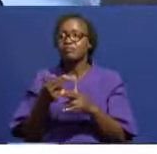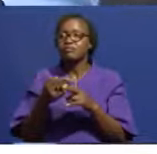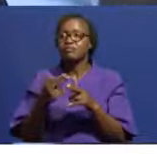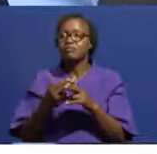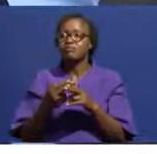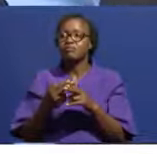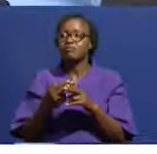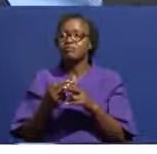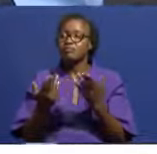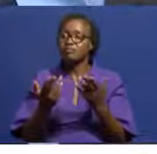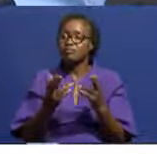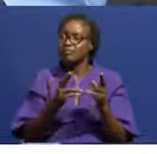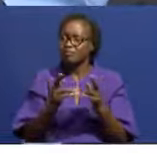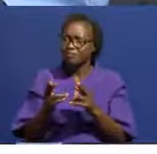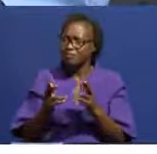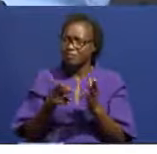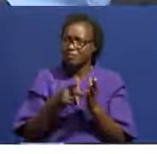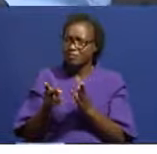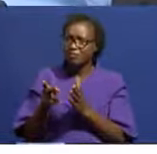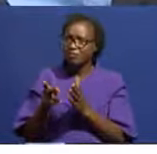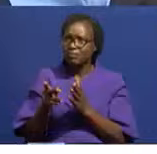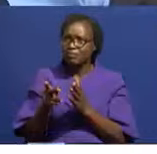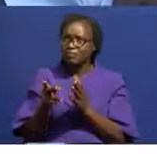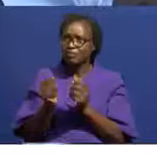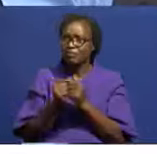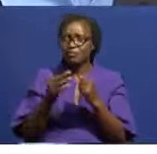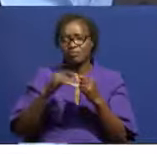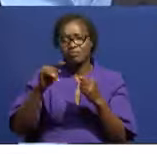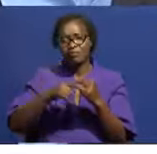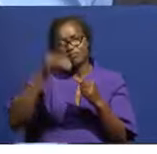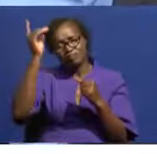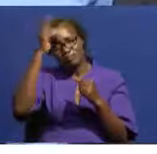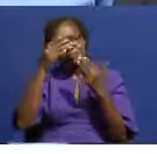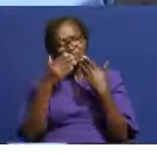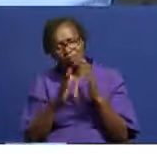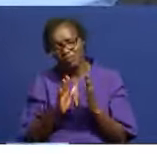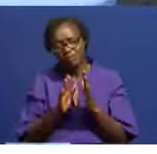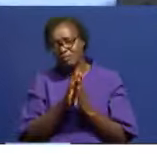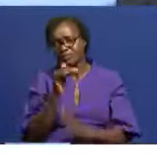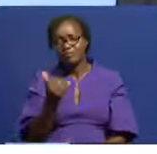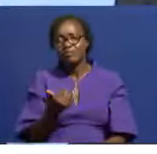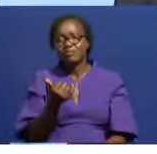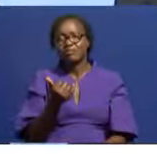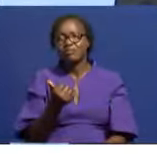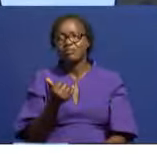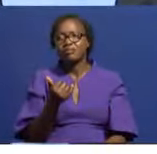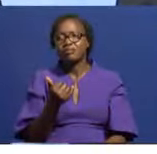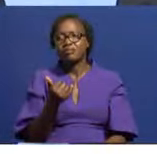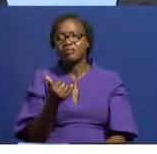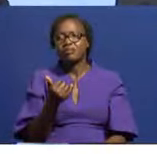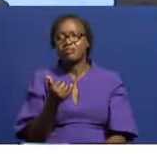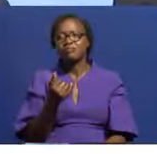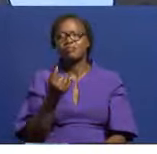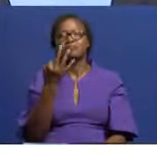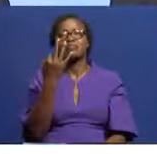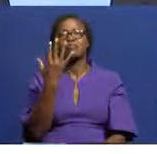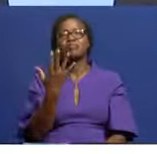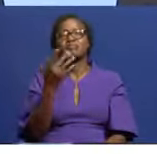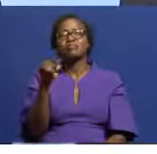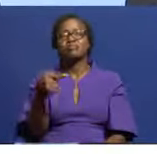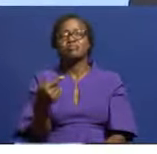wanalipwa 1018. Mtu amefanya degree amemaliza. Tuko na wengine wanalipwa